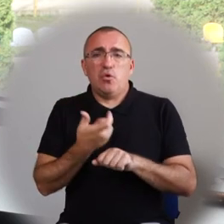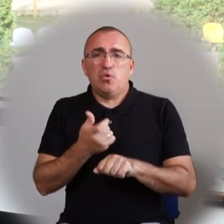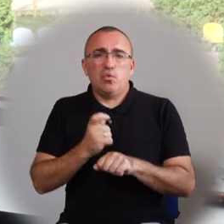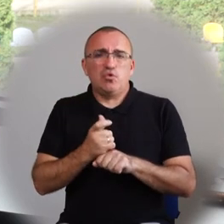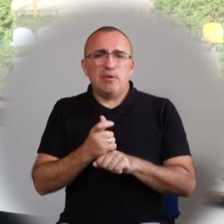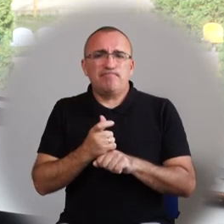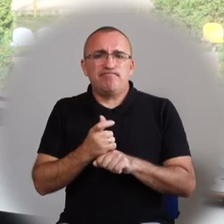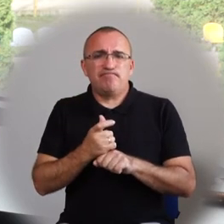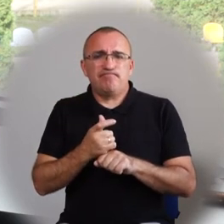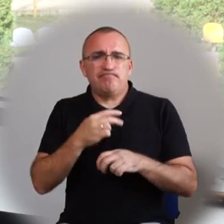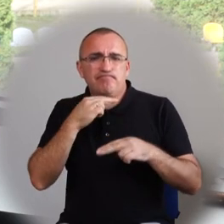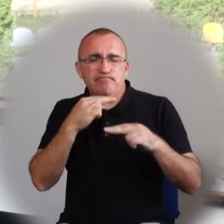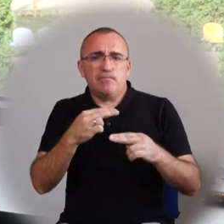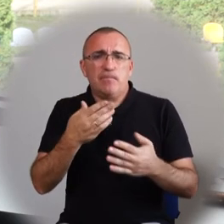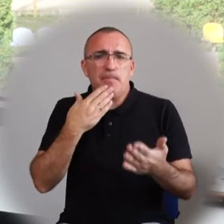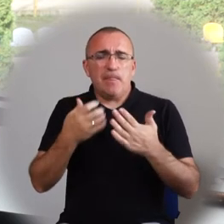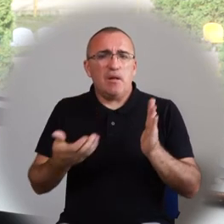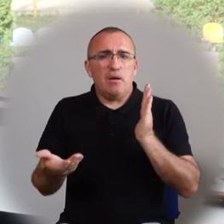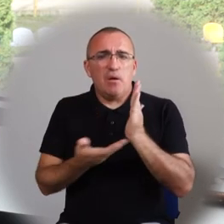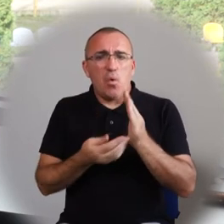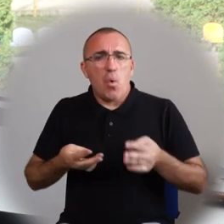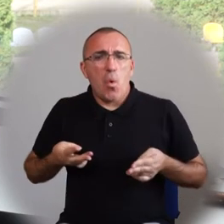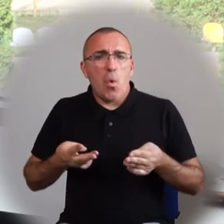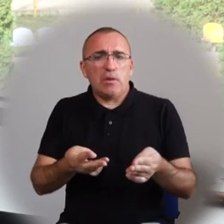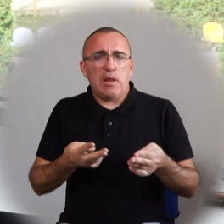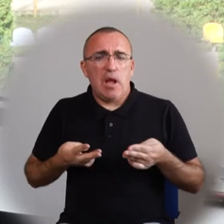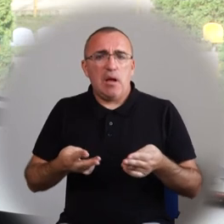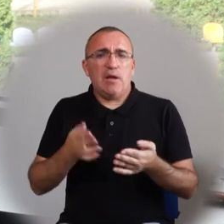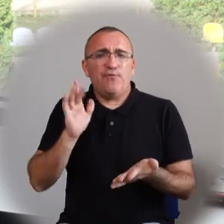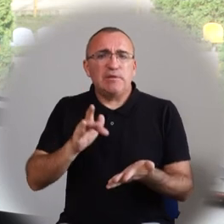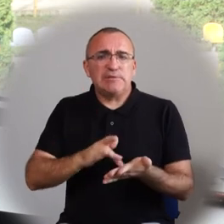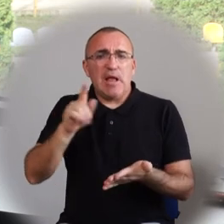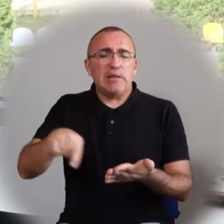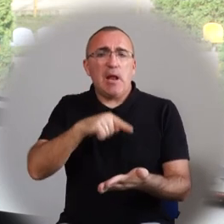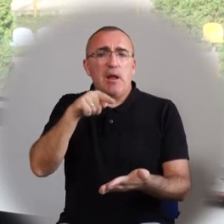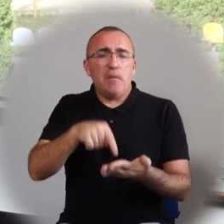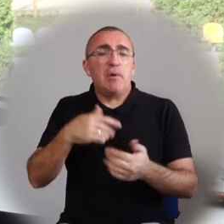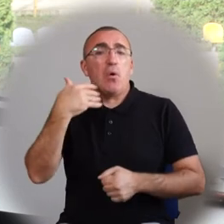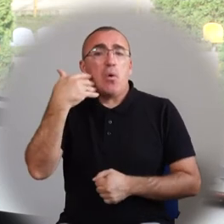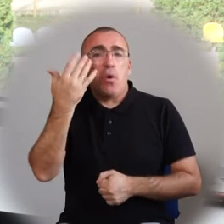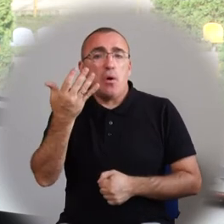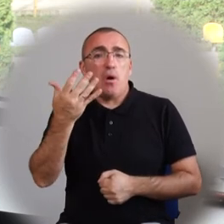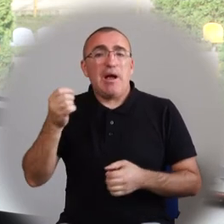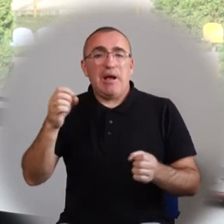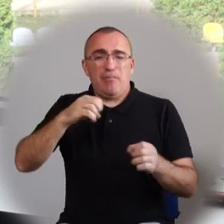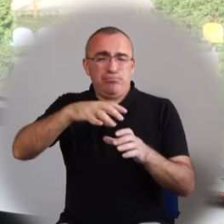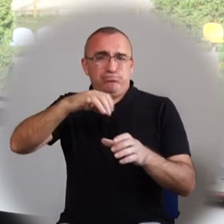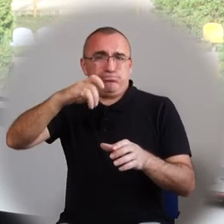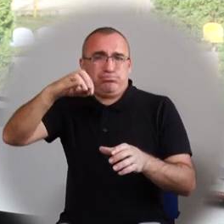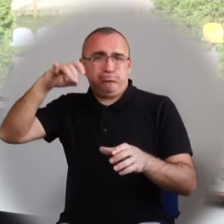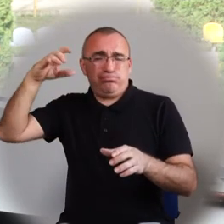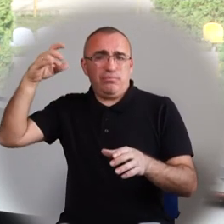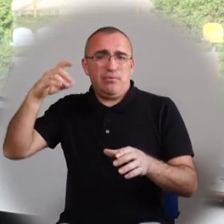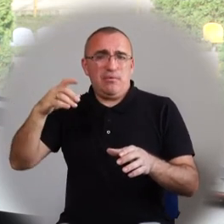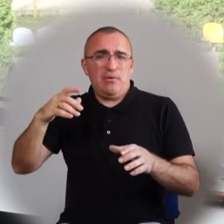Сергій Анатолійович дуже критично ставиться до дерев'яних котелень в центрі міста, коли